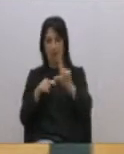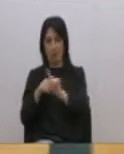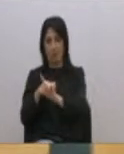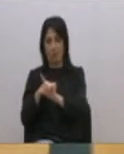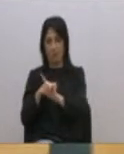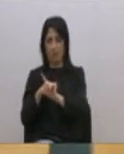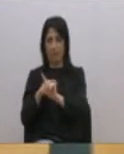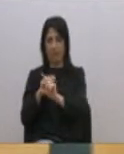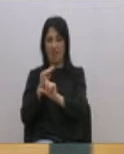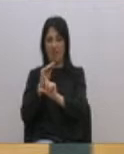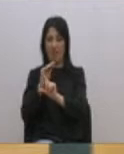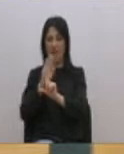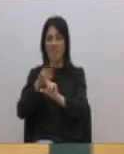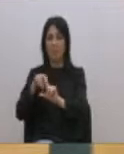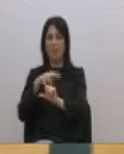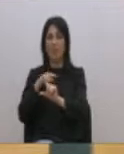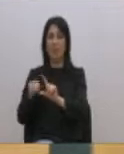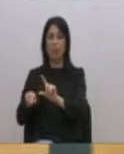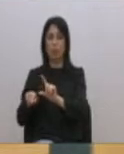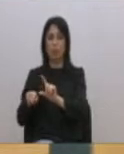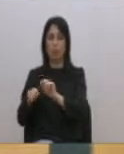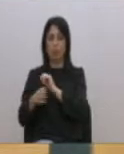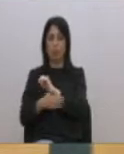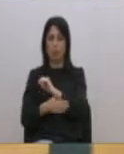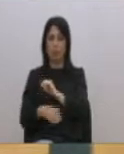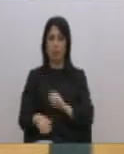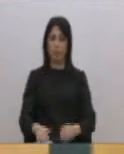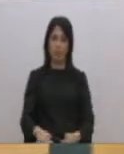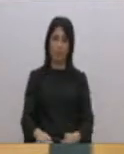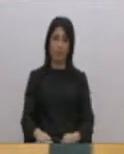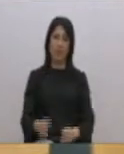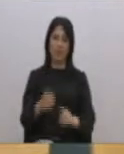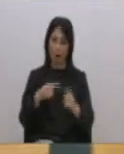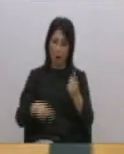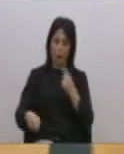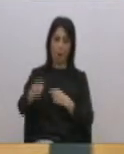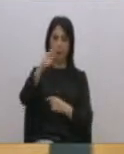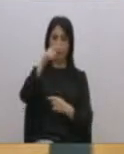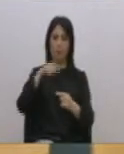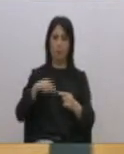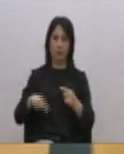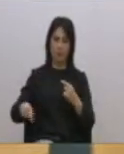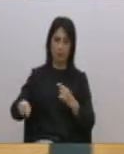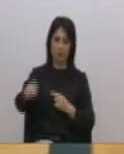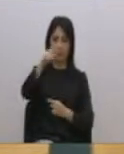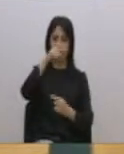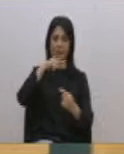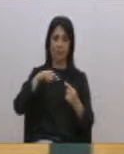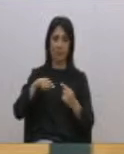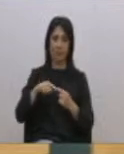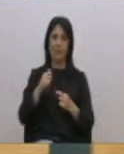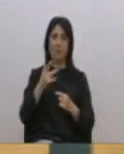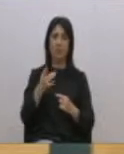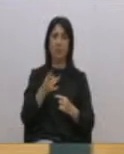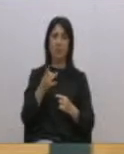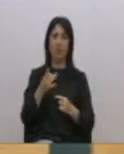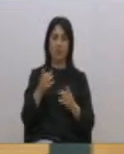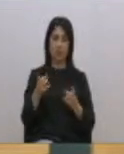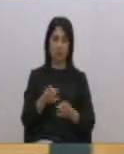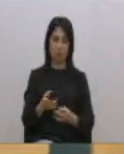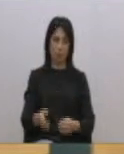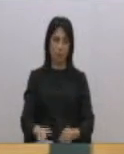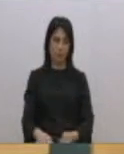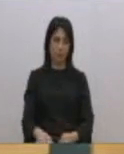მრავალრიცხოვნობით ფრაქციო დეპუტატი, შემდეგ ბოლოს უფრაქციო. Და ეს ასე გამეორდება იმდენჯერ რამდენიც ასე